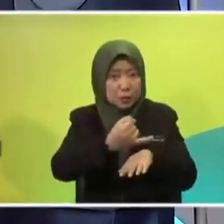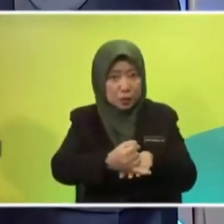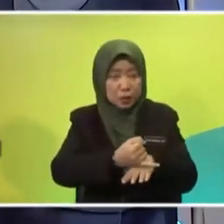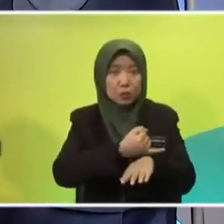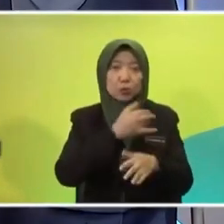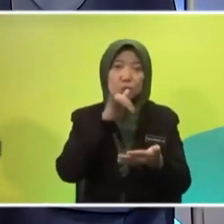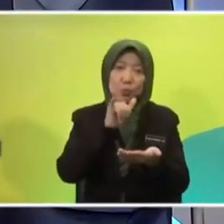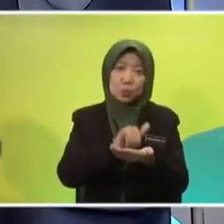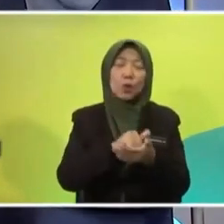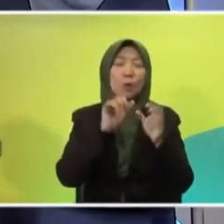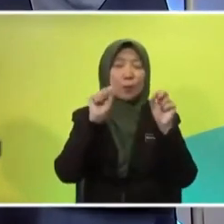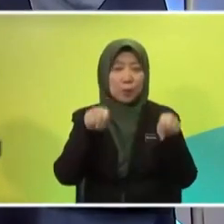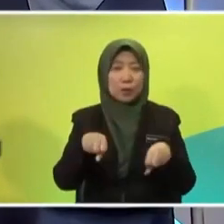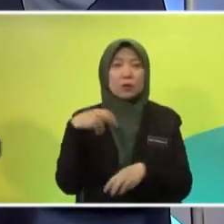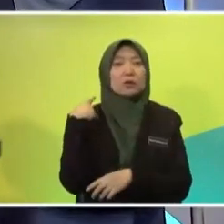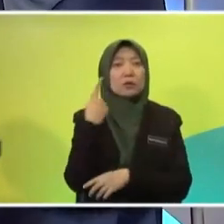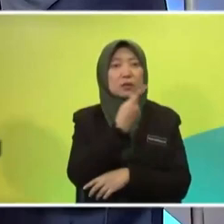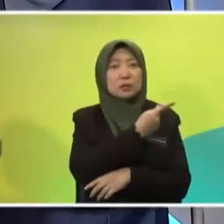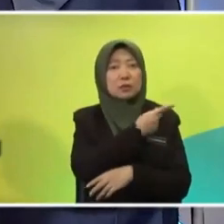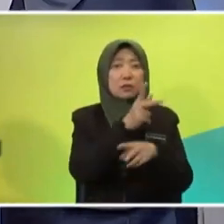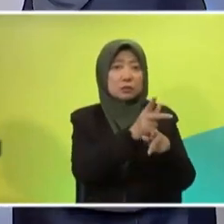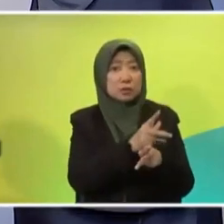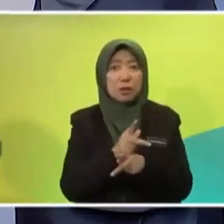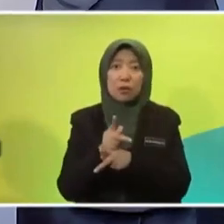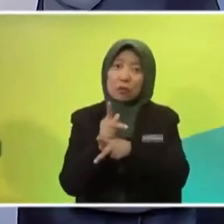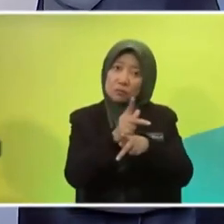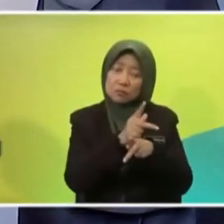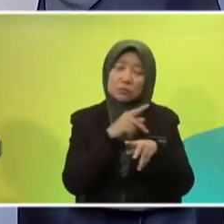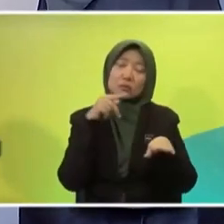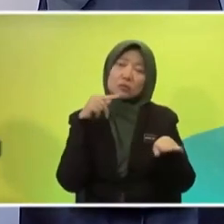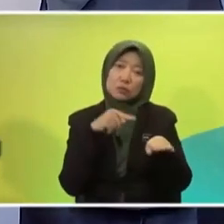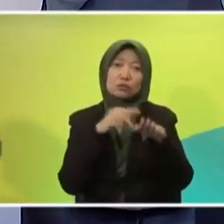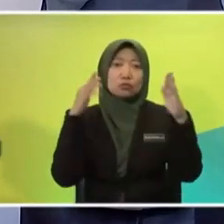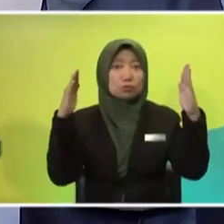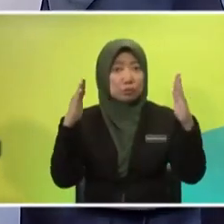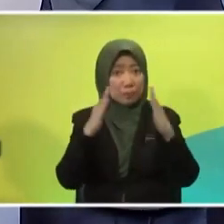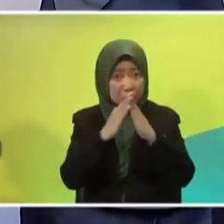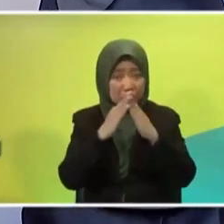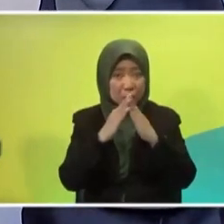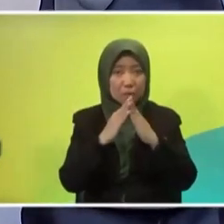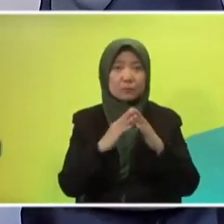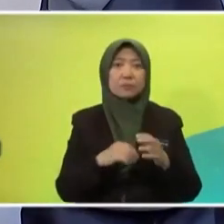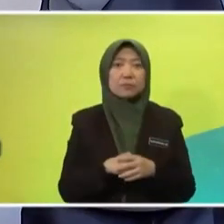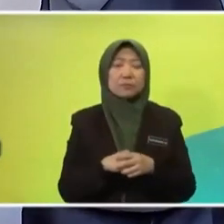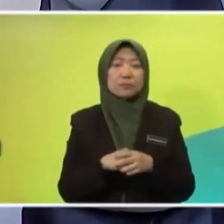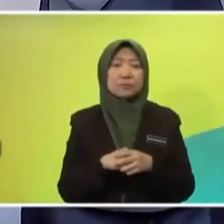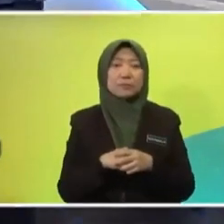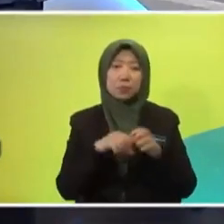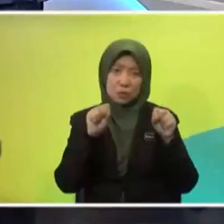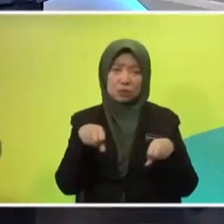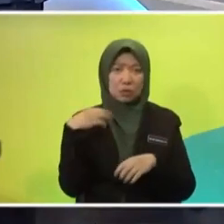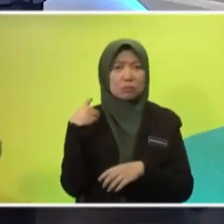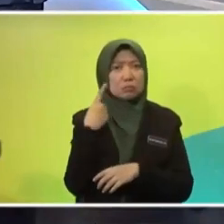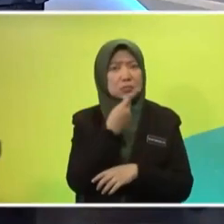kita pelihara di rumah. Manakala kalau okey, contohlah cikgu nak tanya Kak Rina lah. Yeah. Boleh ke kita